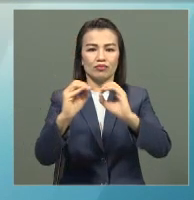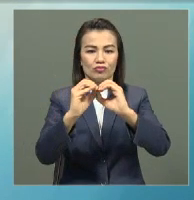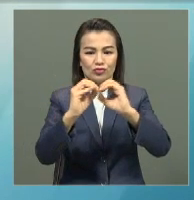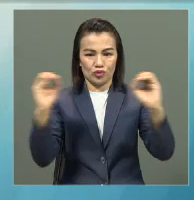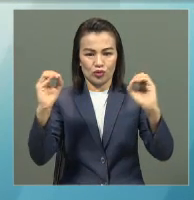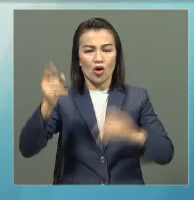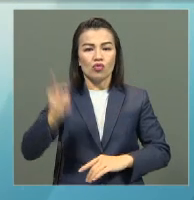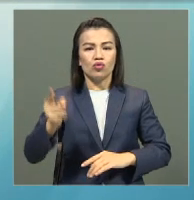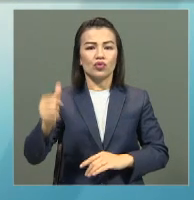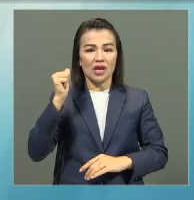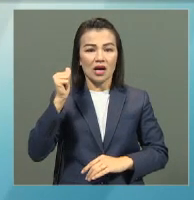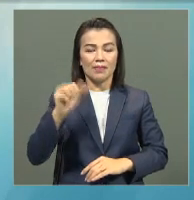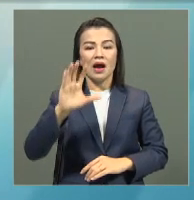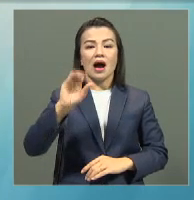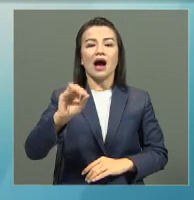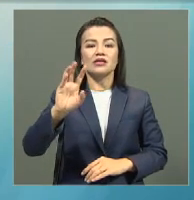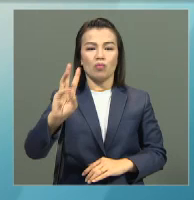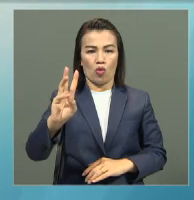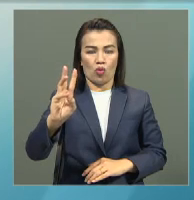แล้วก็ข่าวดีวันนี้ไม่มีผู้เสียชีวิตเพิ่มยังคงที่56